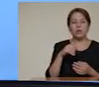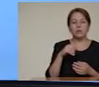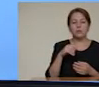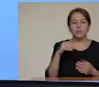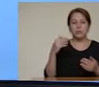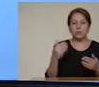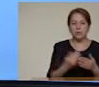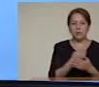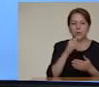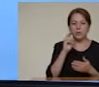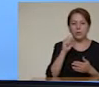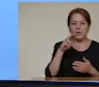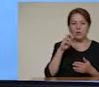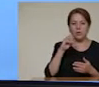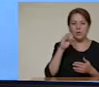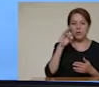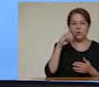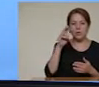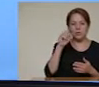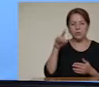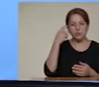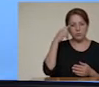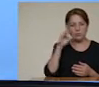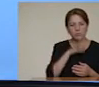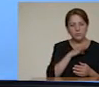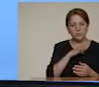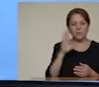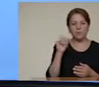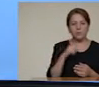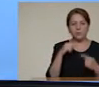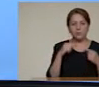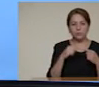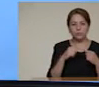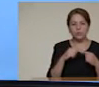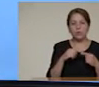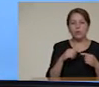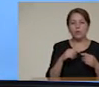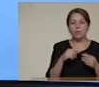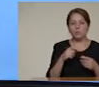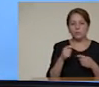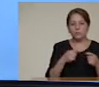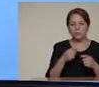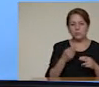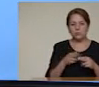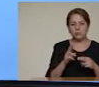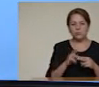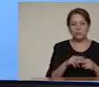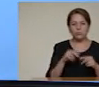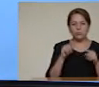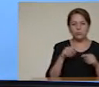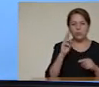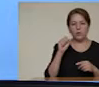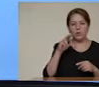yangi kalendar ishlab chiqarildi va aynan rahnamo bo'lganligi uchun bu